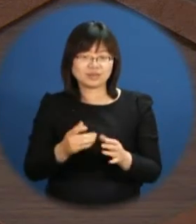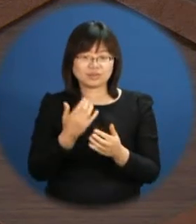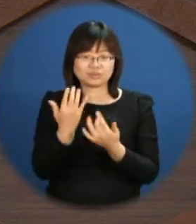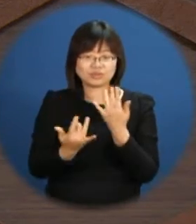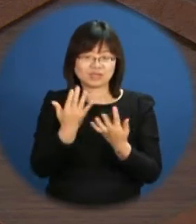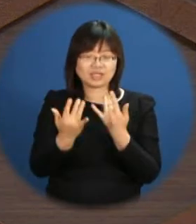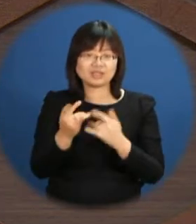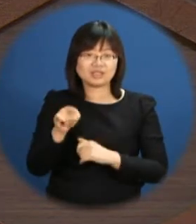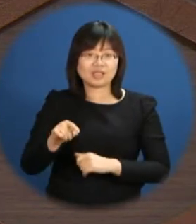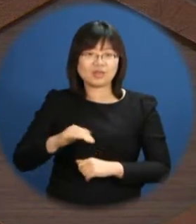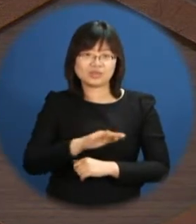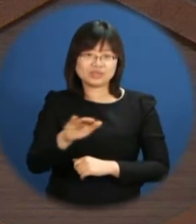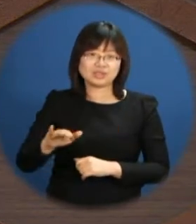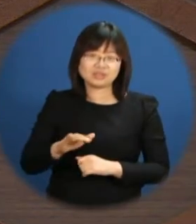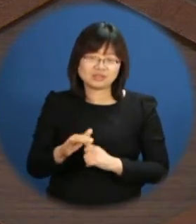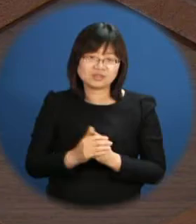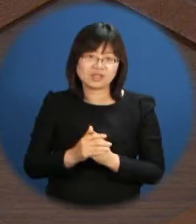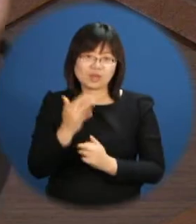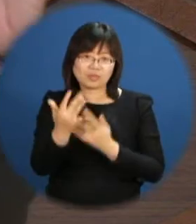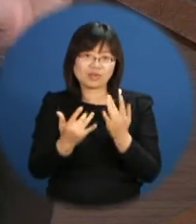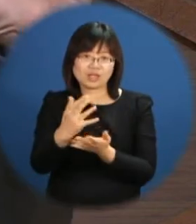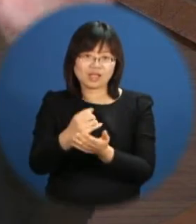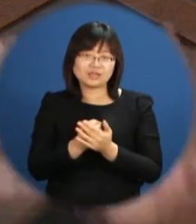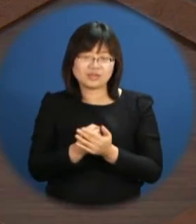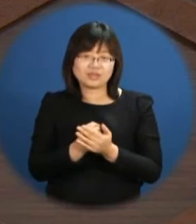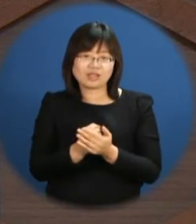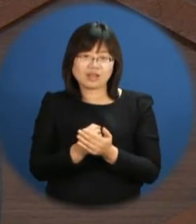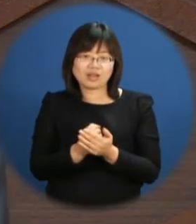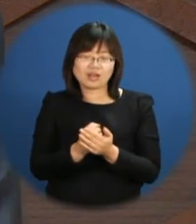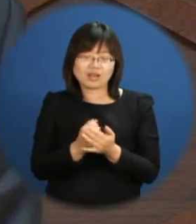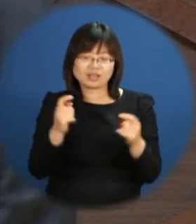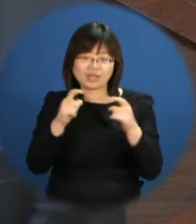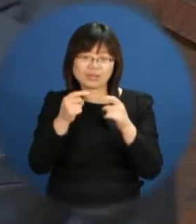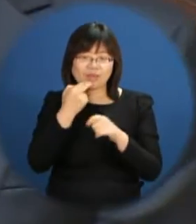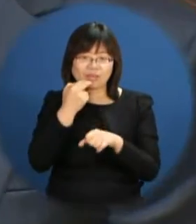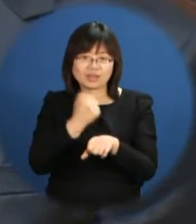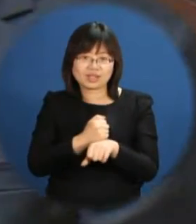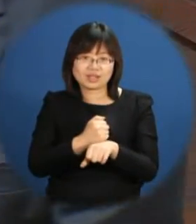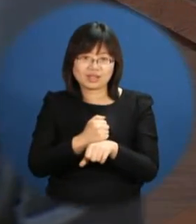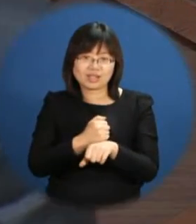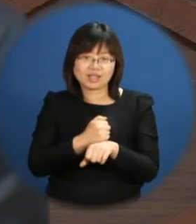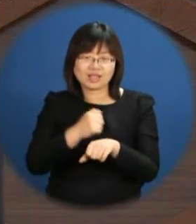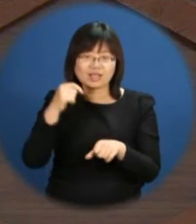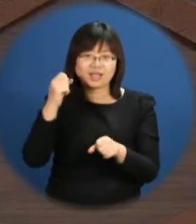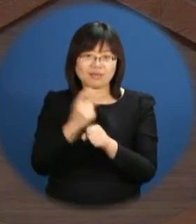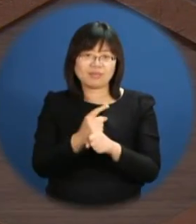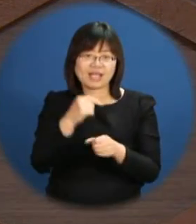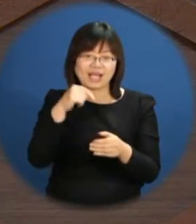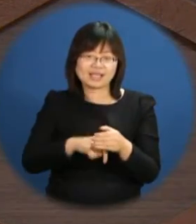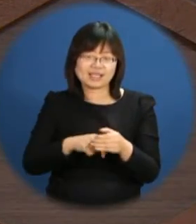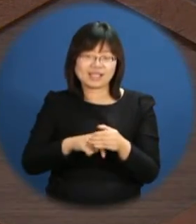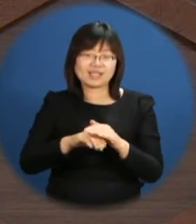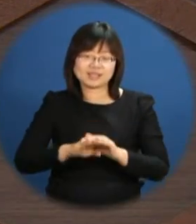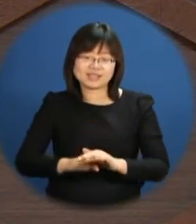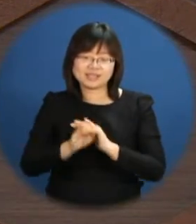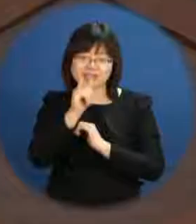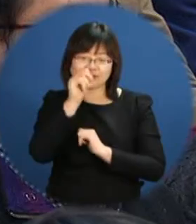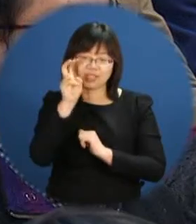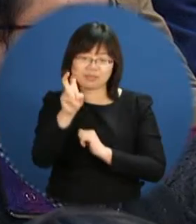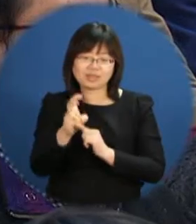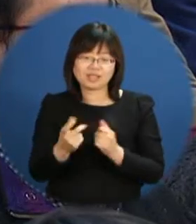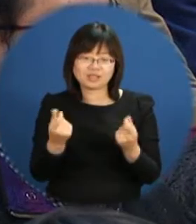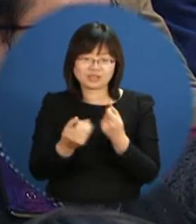라는 것이 우리가 풀로 써 검지 되지 않는 형태로 이 안에 이미 내 제 하고 있지 않았겠느냐